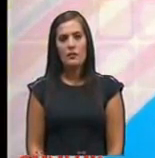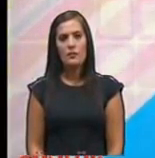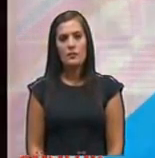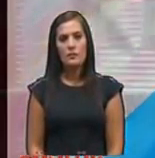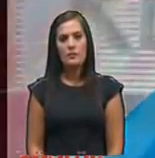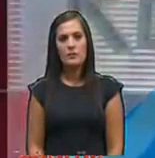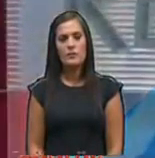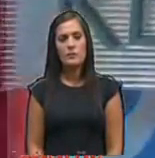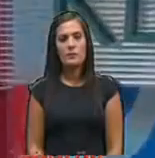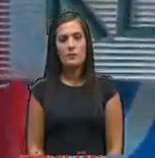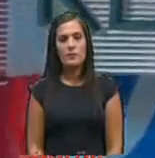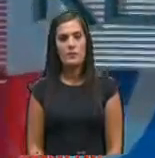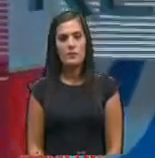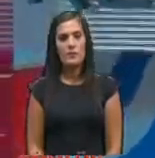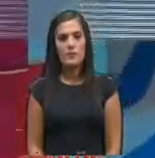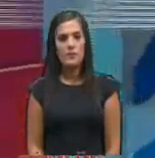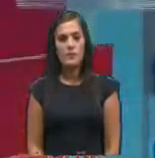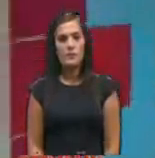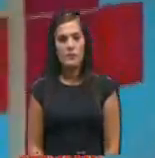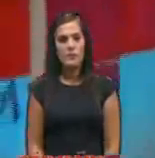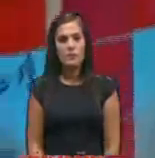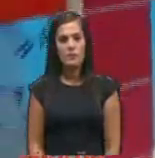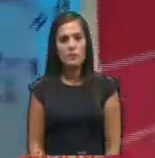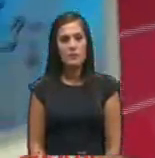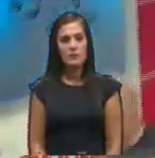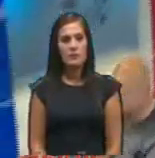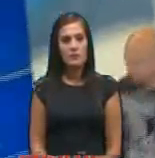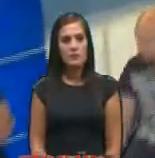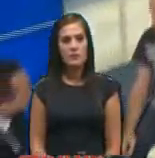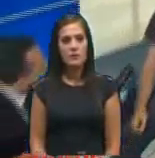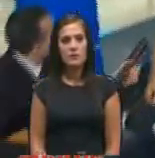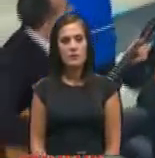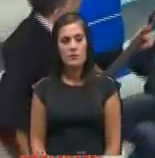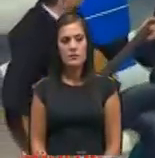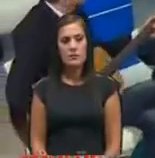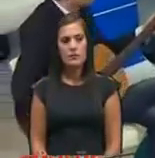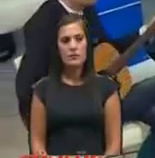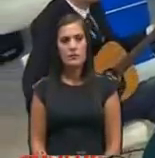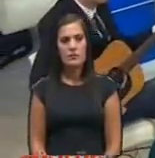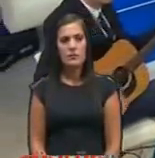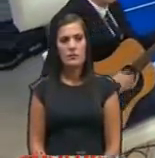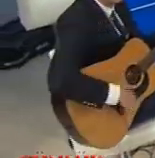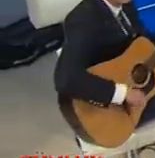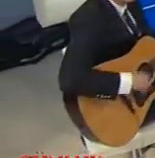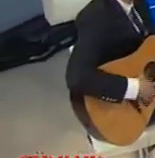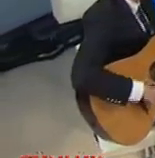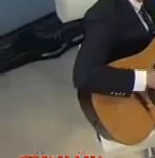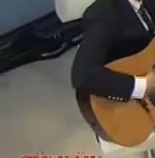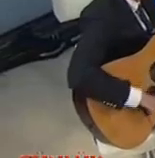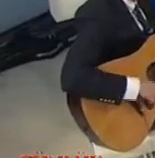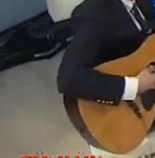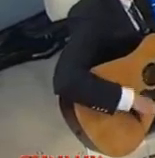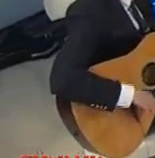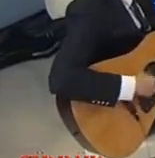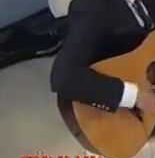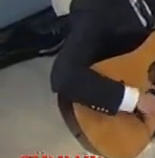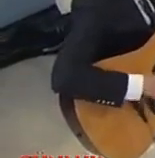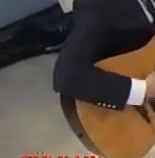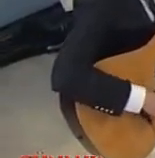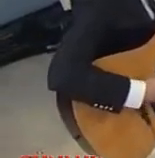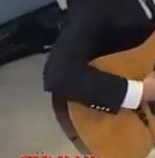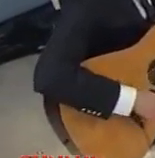psikolojik sorunların üstesinden gelinebileceğini gösteriyor. Bu gelişmelere karşın bazı bilimciler, insanın kimliğinin anılarla bağlantılı